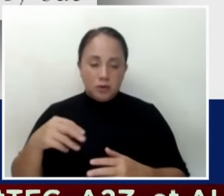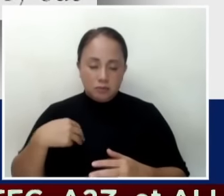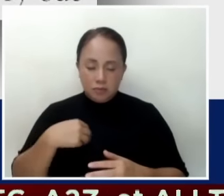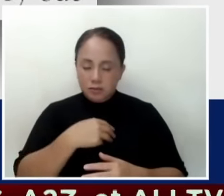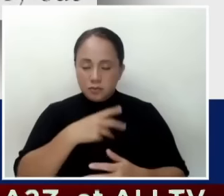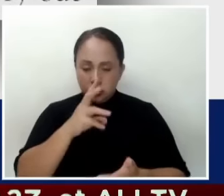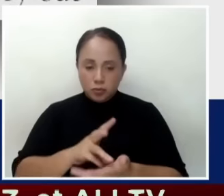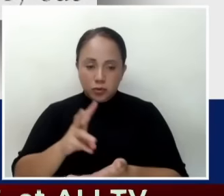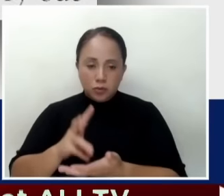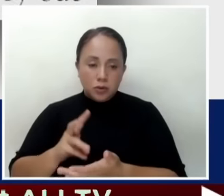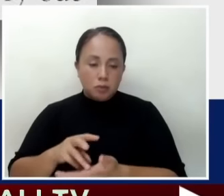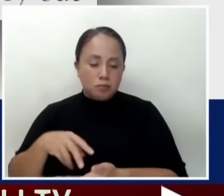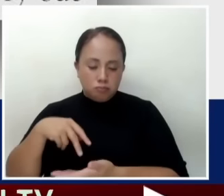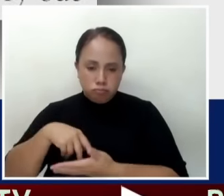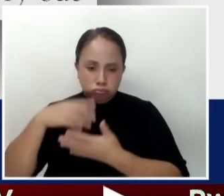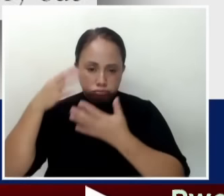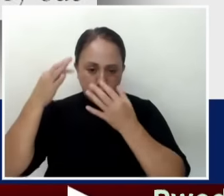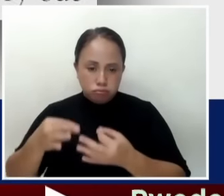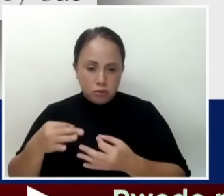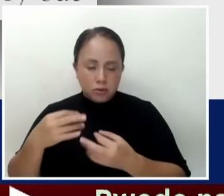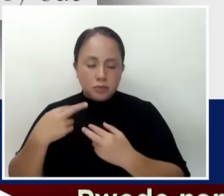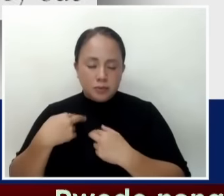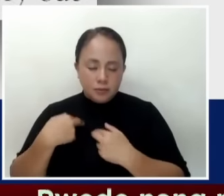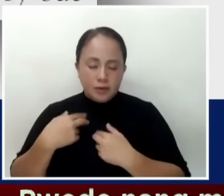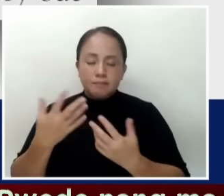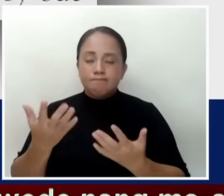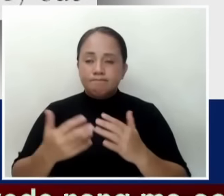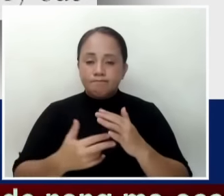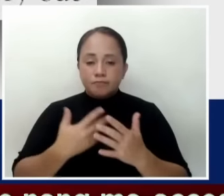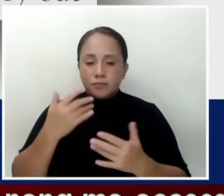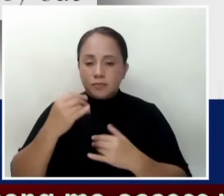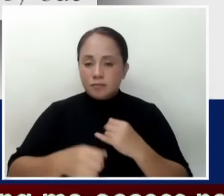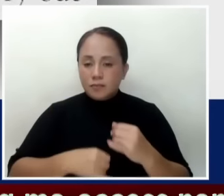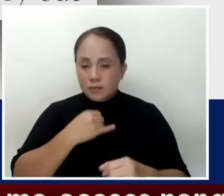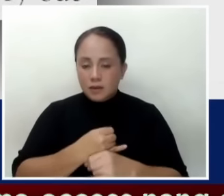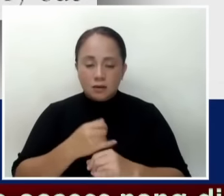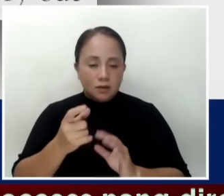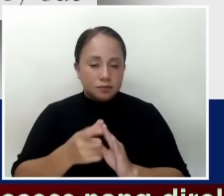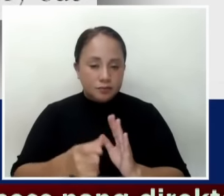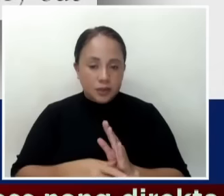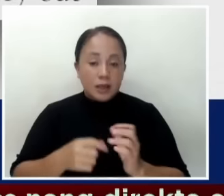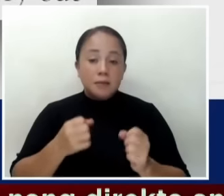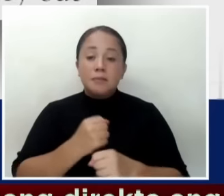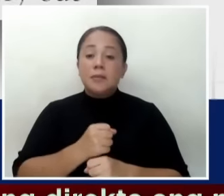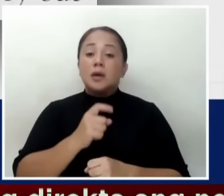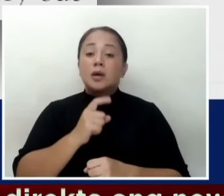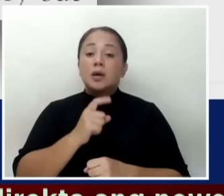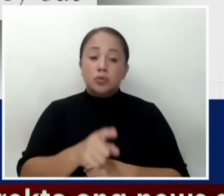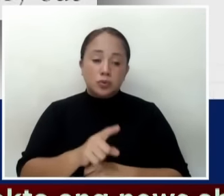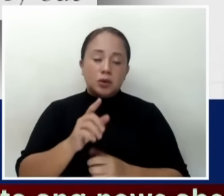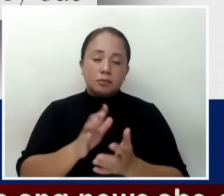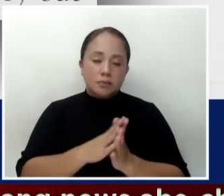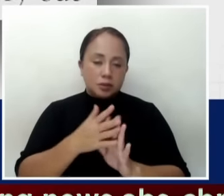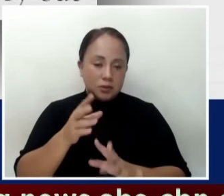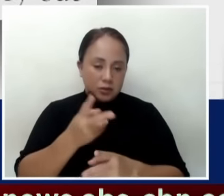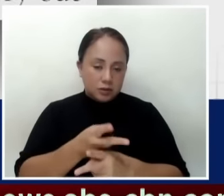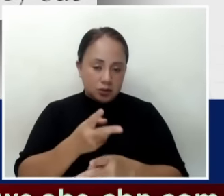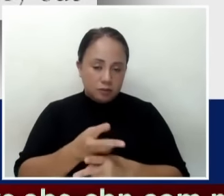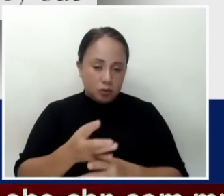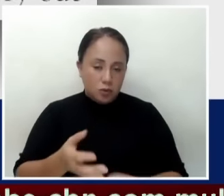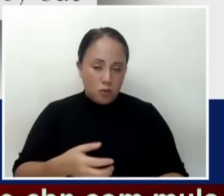na manindigan sa kanilang mga obligasyon sa ilalim ng international law at iyaking nagagampanan ng mga peacekeeper ang kanilang